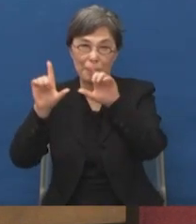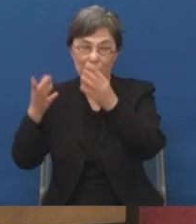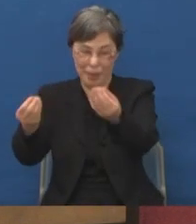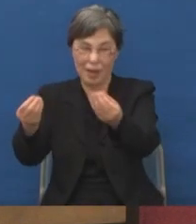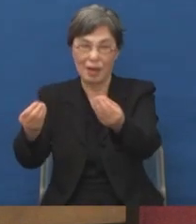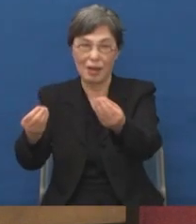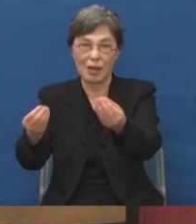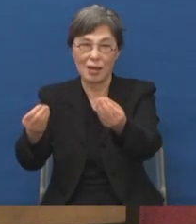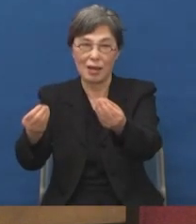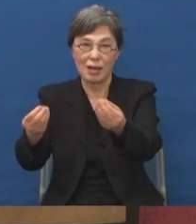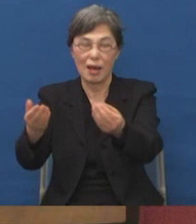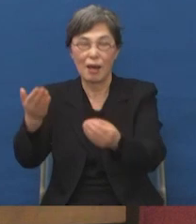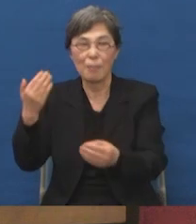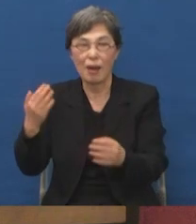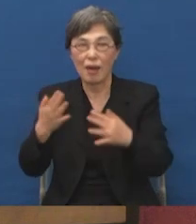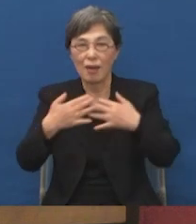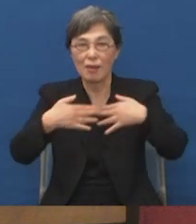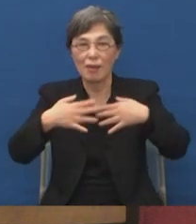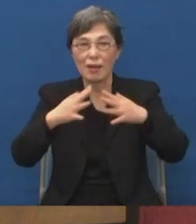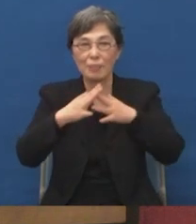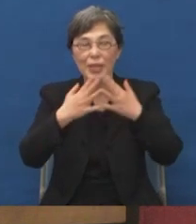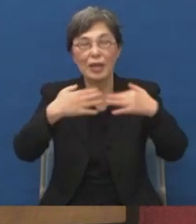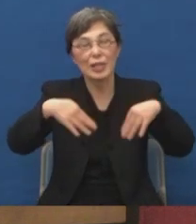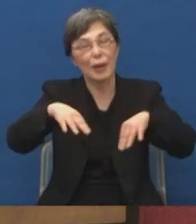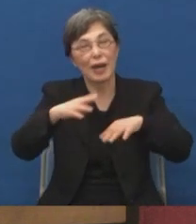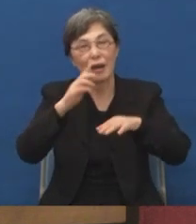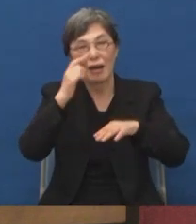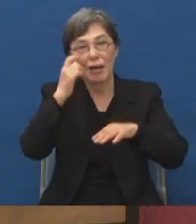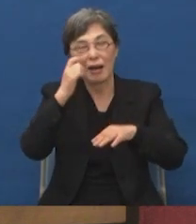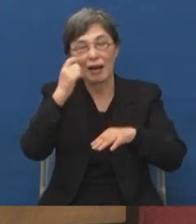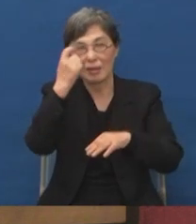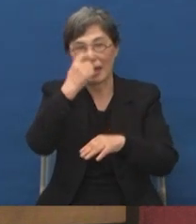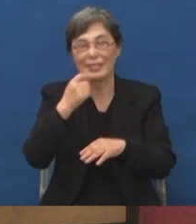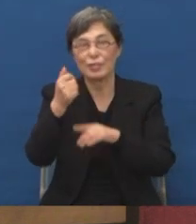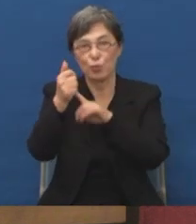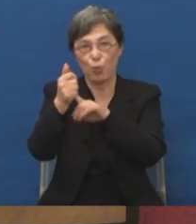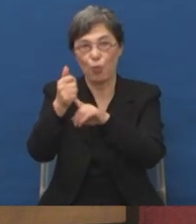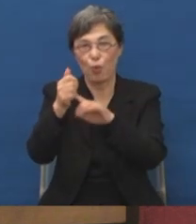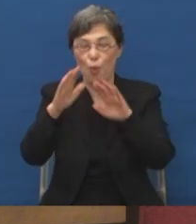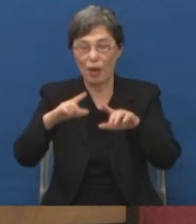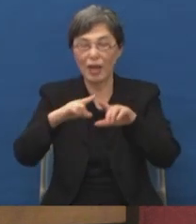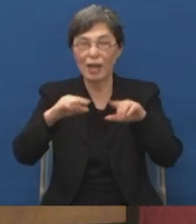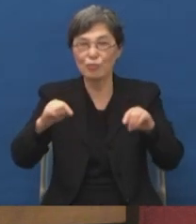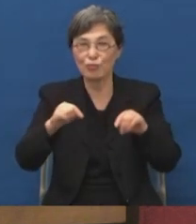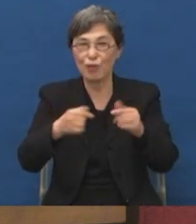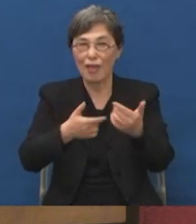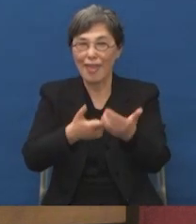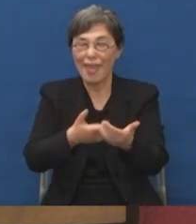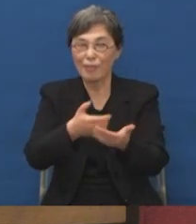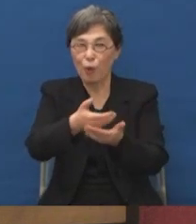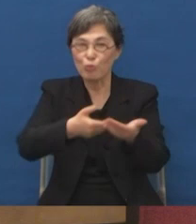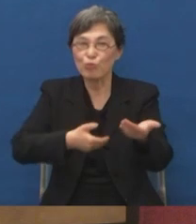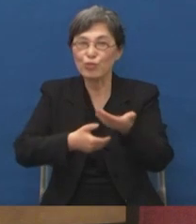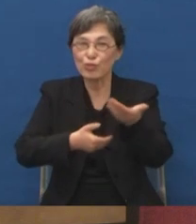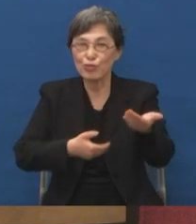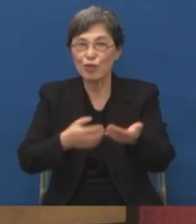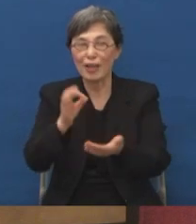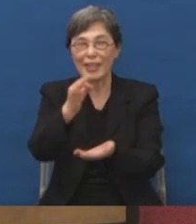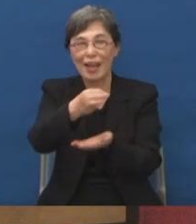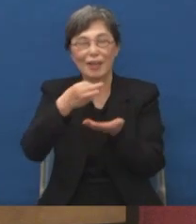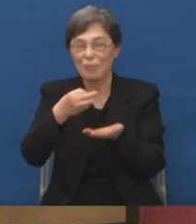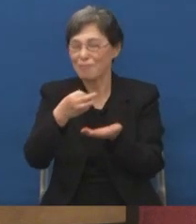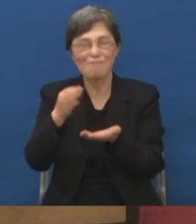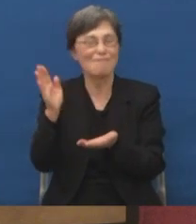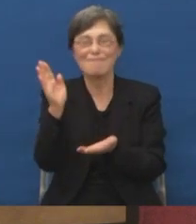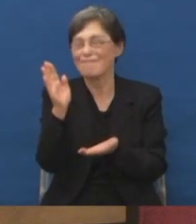当時、宮沢喜一外相は、我が国は兵器を輸出し、 金を稼ぐほど落ちぶれ